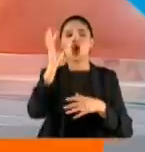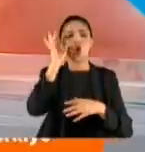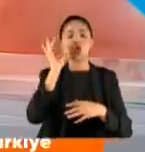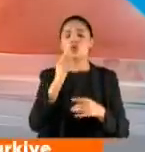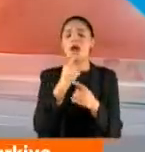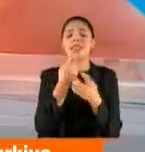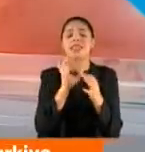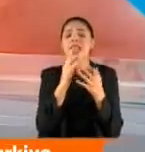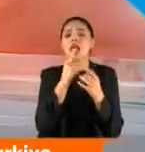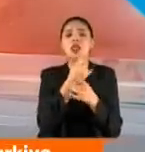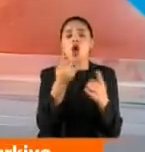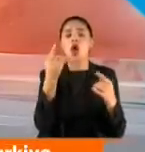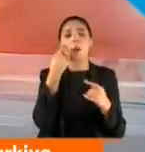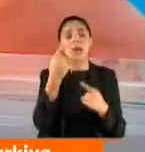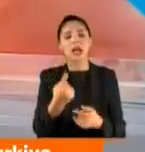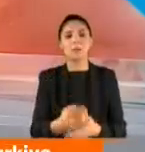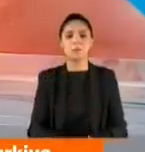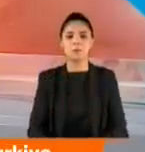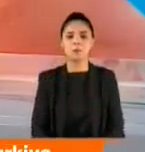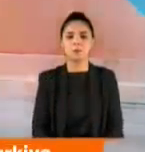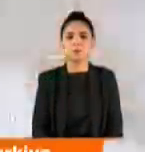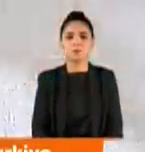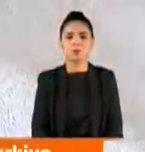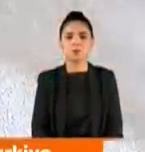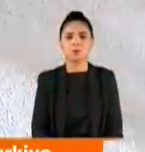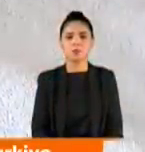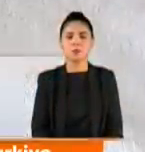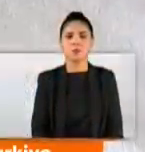ne söylüyor? Bir bakalım, kulak verelim.